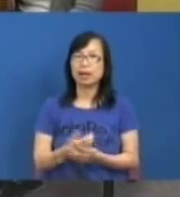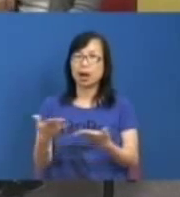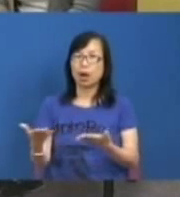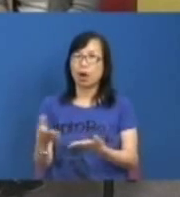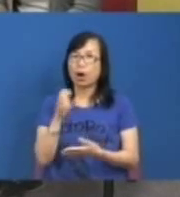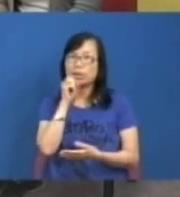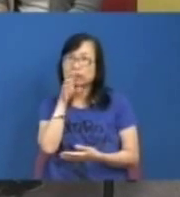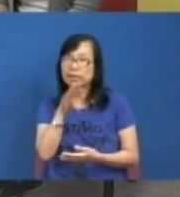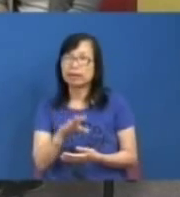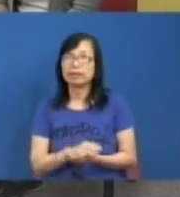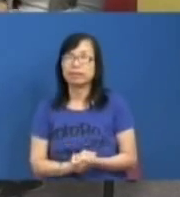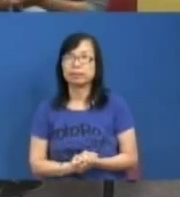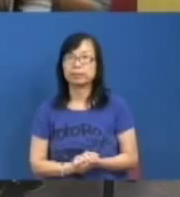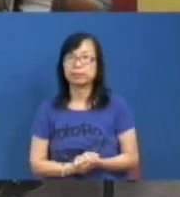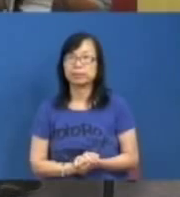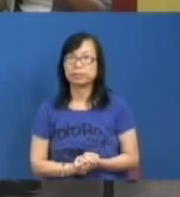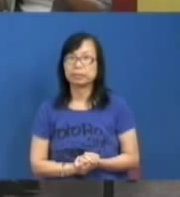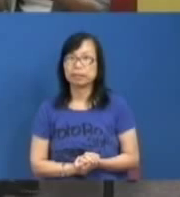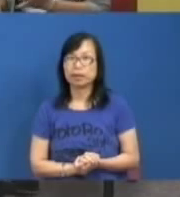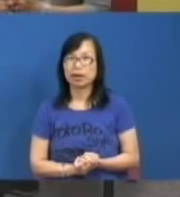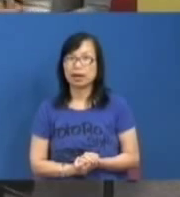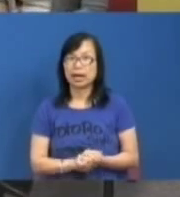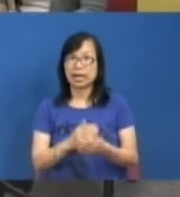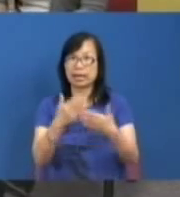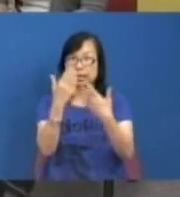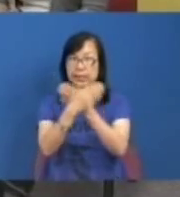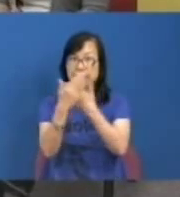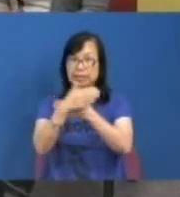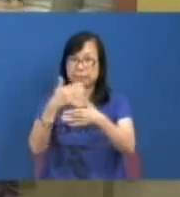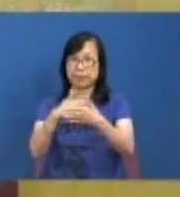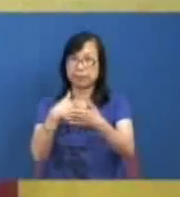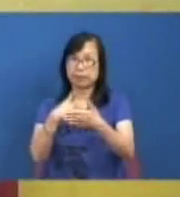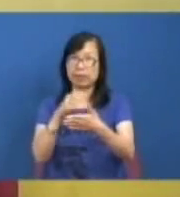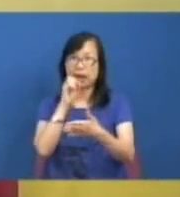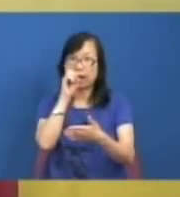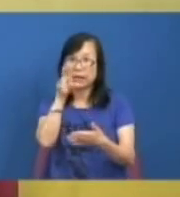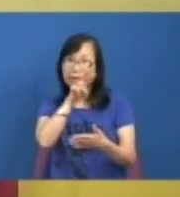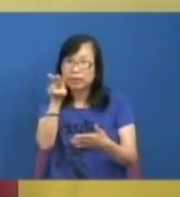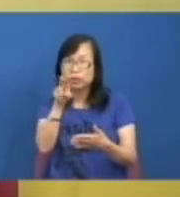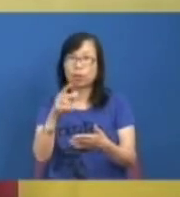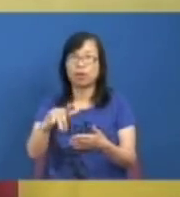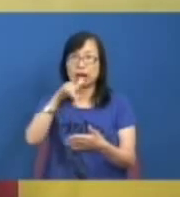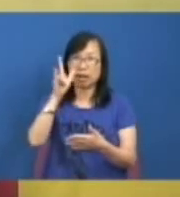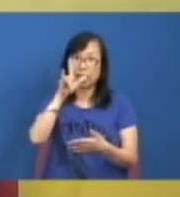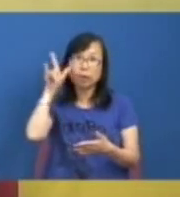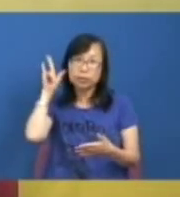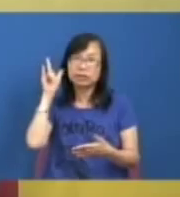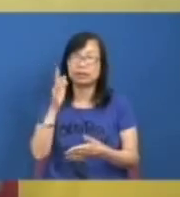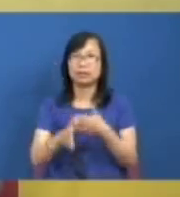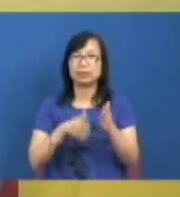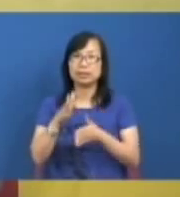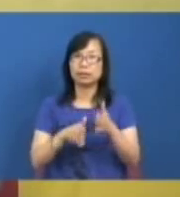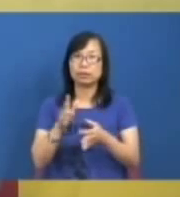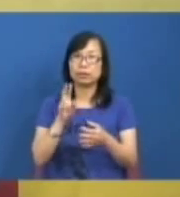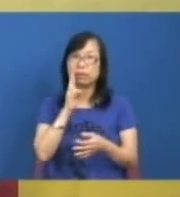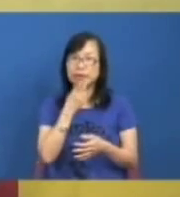又要提醒我們熒光幕前呢，我們也都看到衛蘭幫我們農業社幫我們做緊手語，也